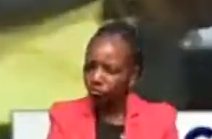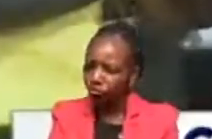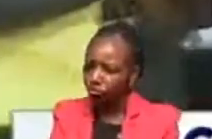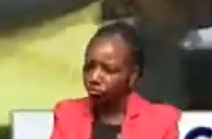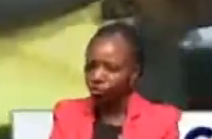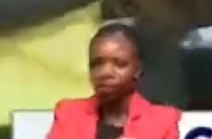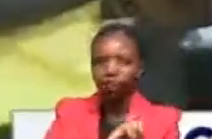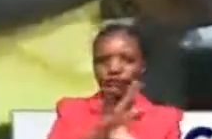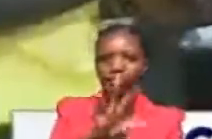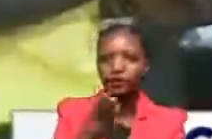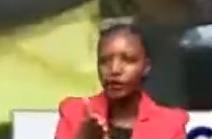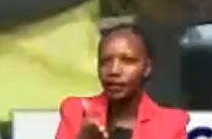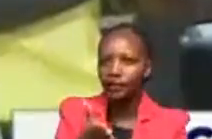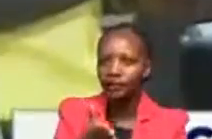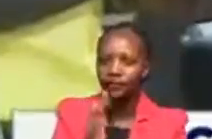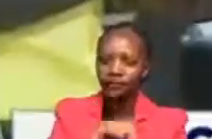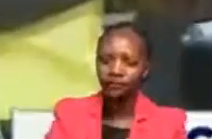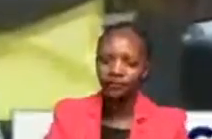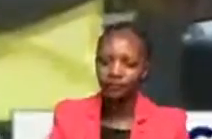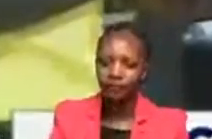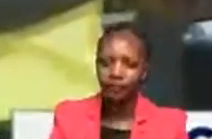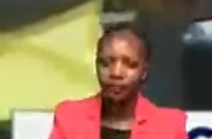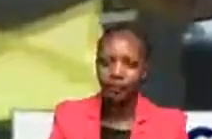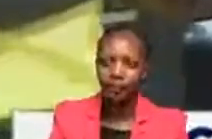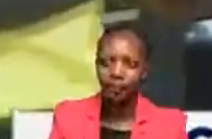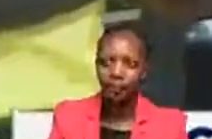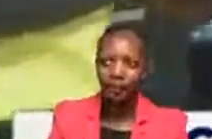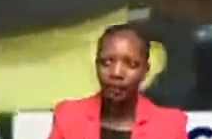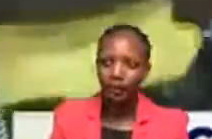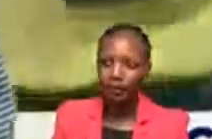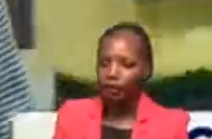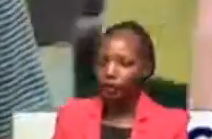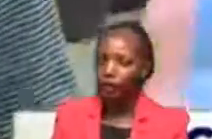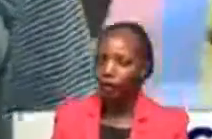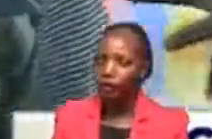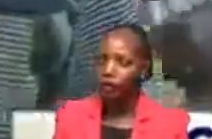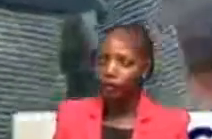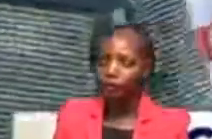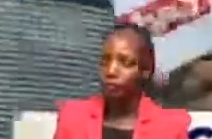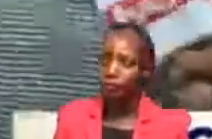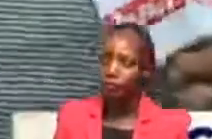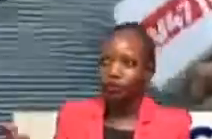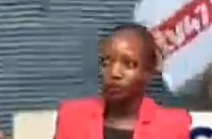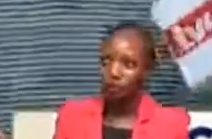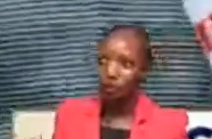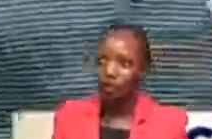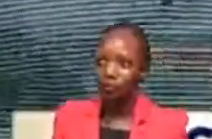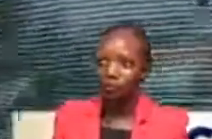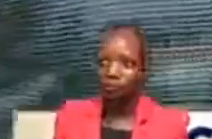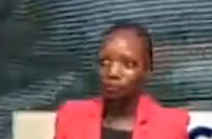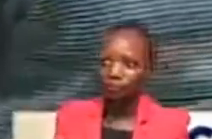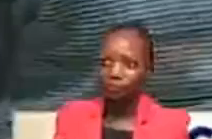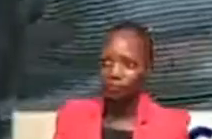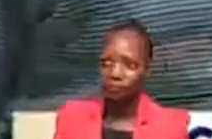iwapo utatokea hauwezi kusambaa kwa watu wengi? Karibu mwana